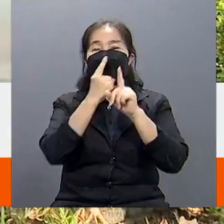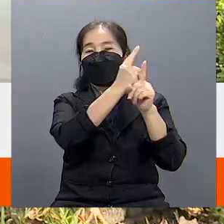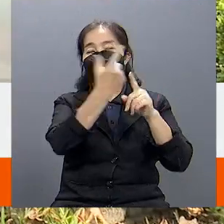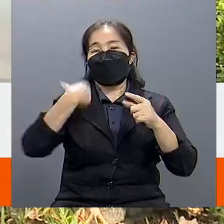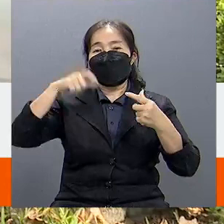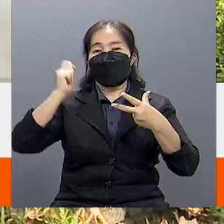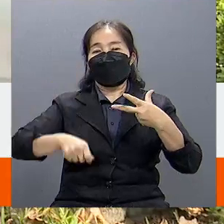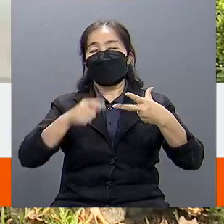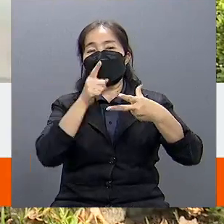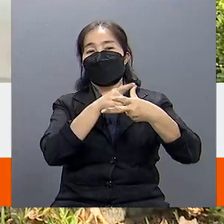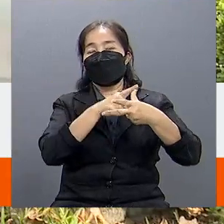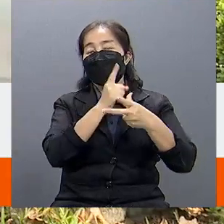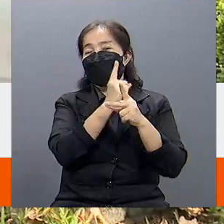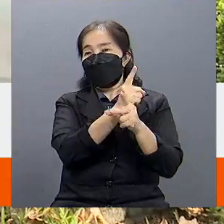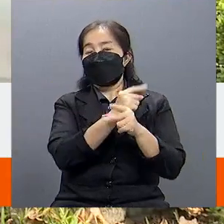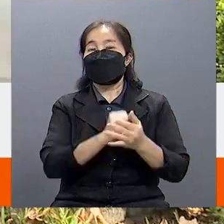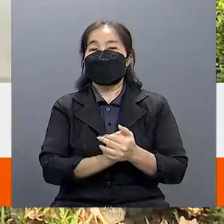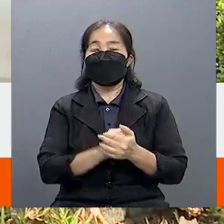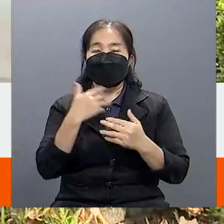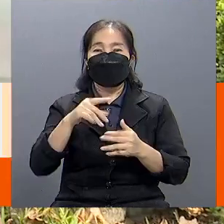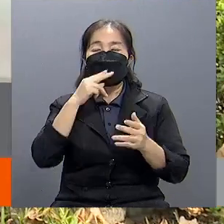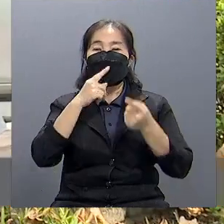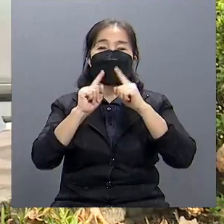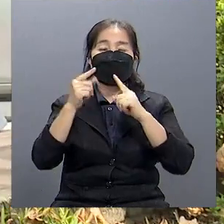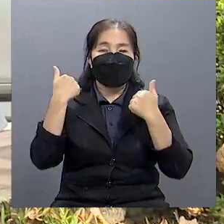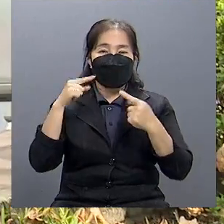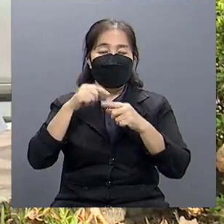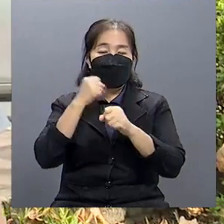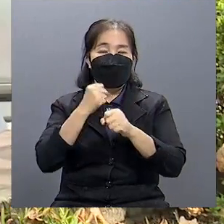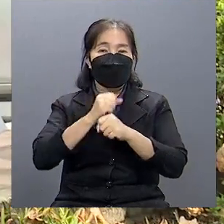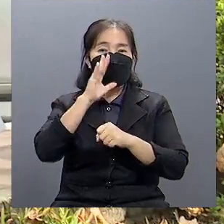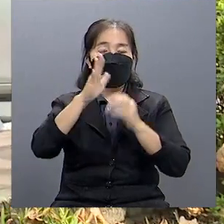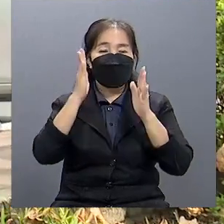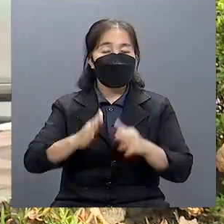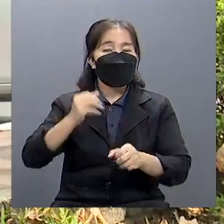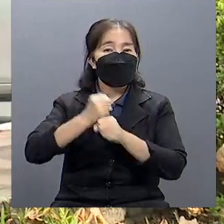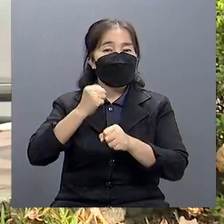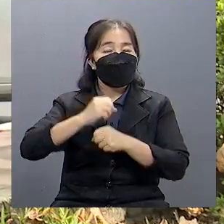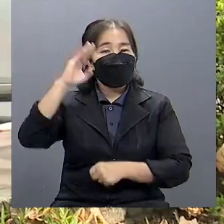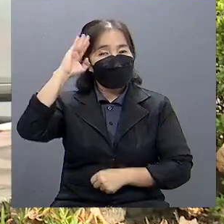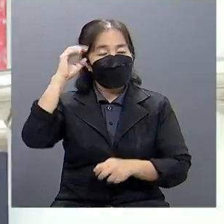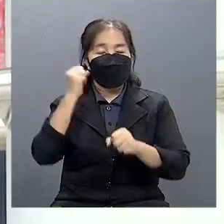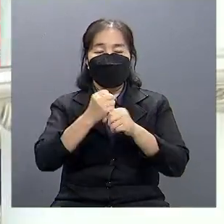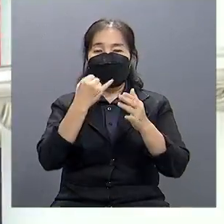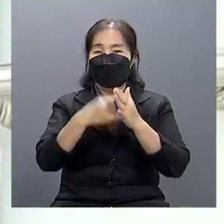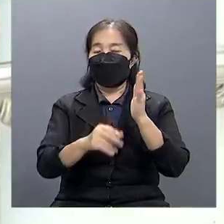ไปพร้อมกับวินิจฉัยนะคะว่าการกระทำของเจ้าหน้าที่ทหารเป็นการกระทำโดยชอบด้วยกฎหมายแล้วค่ะ